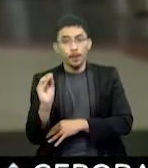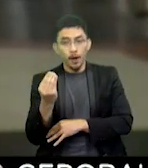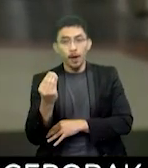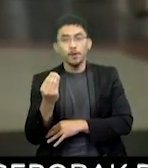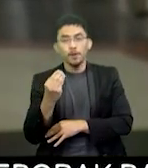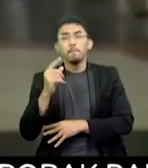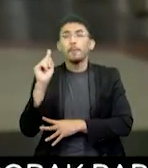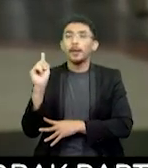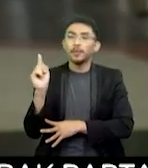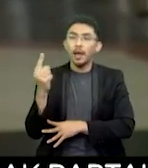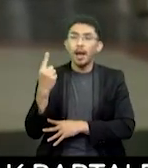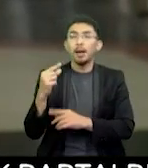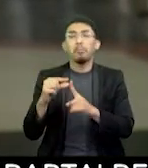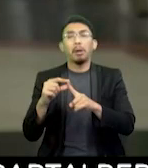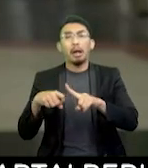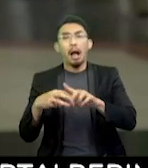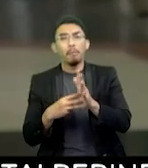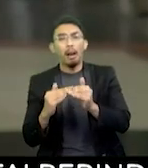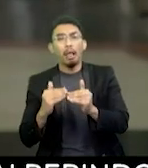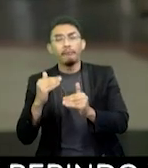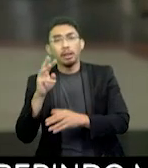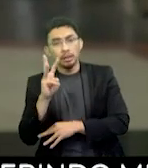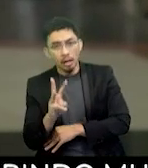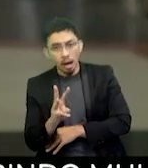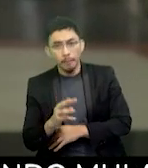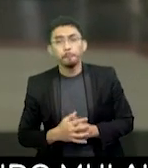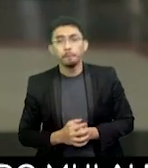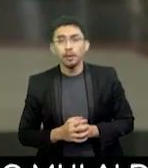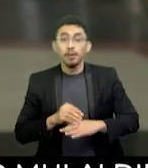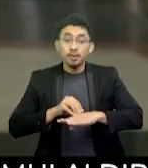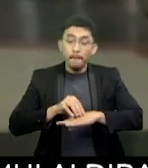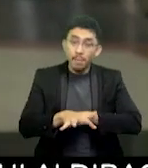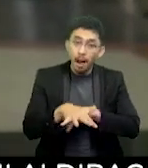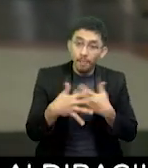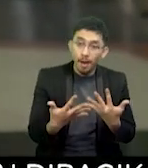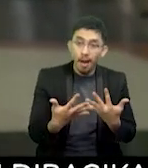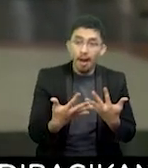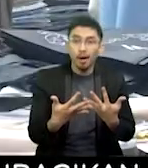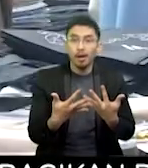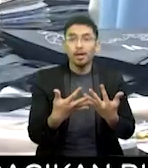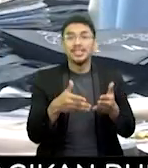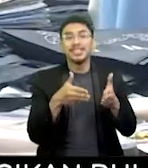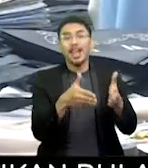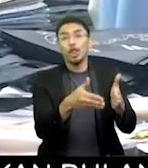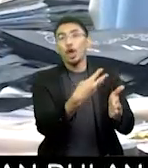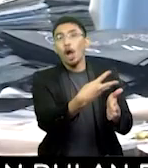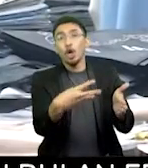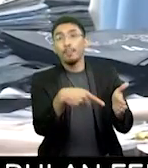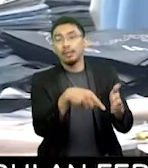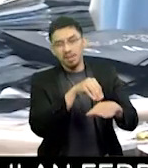memberlakukan PPKM level 3, di mana tentunya berimbas bagi berbagai sektor, salah satunya adalah pusat perbelanjaan,